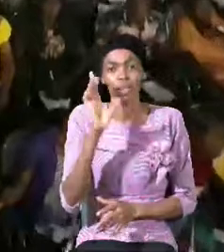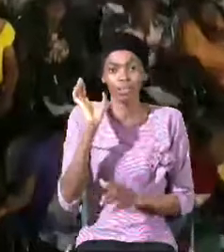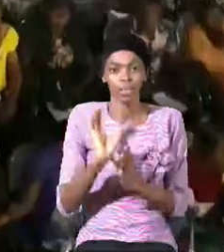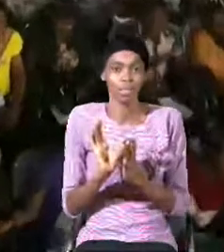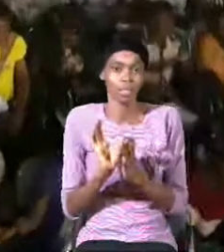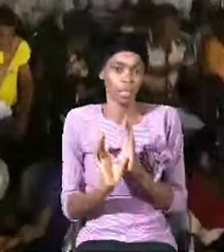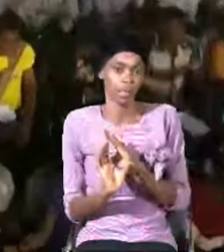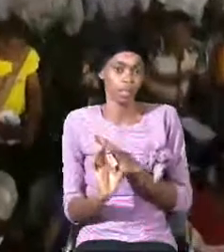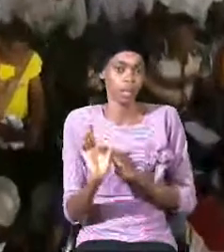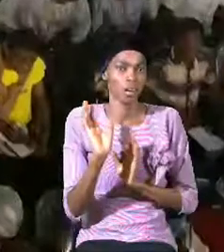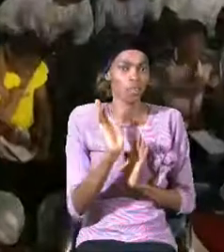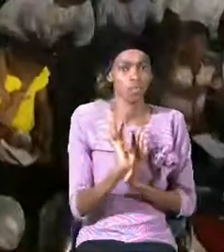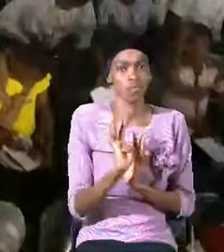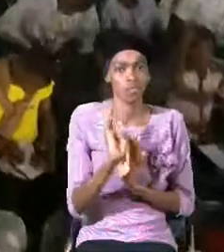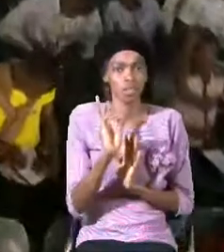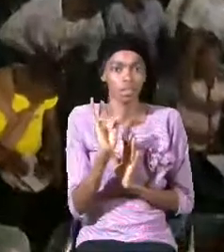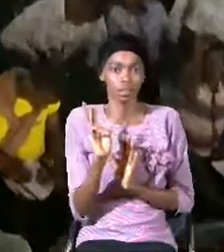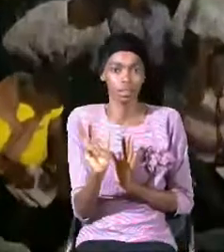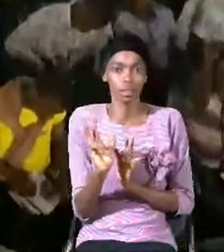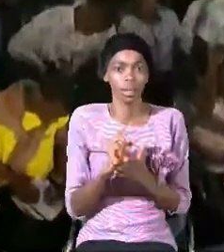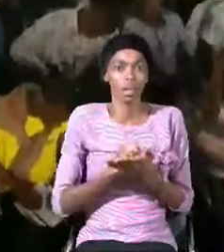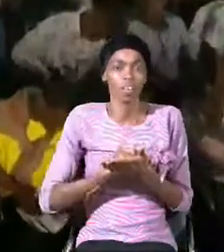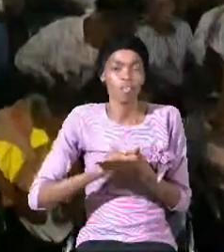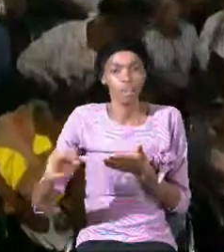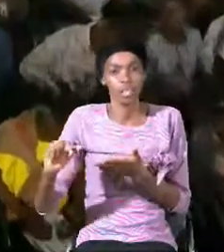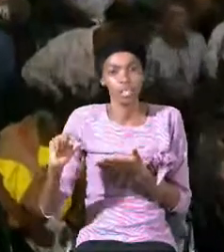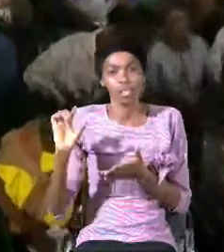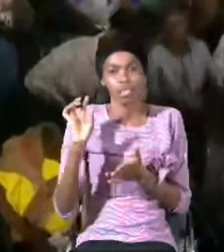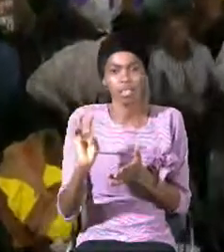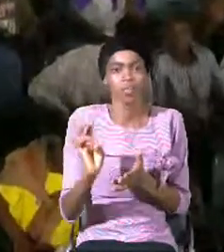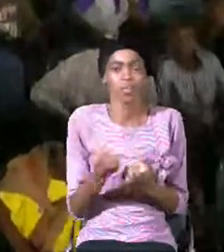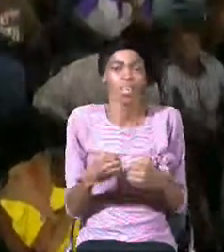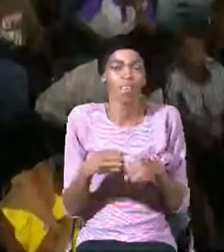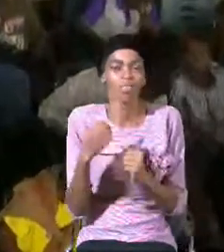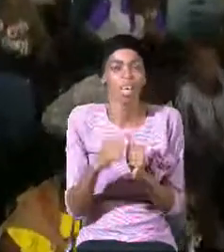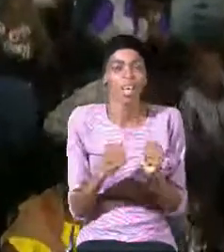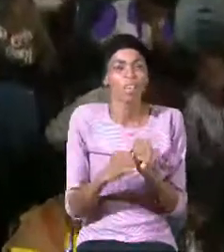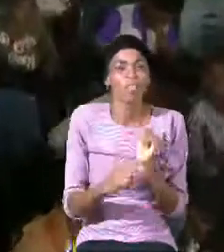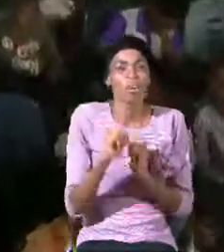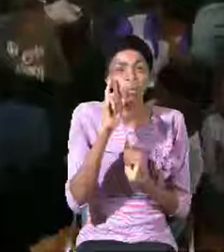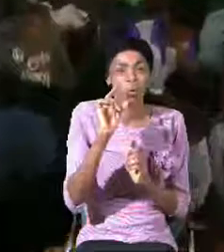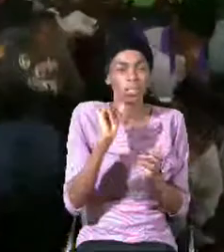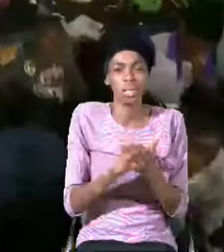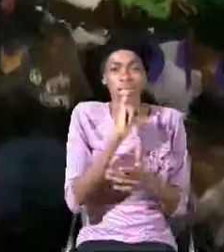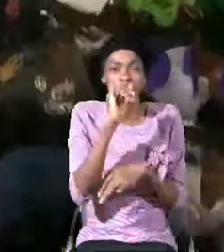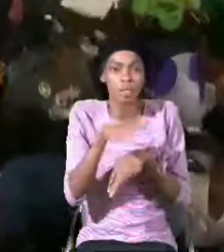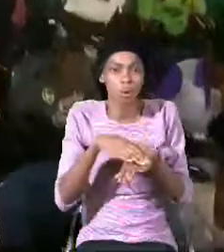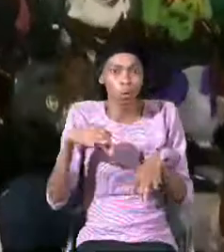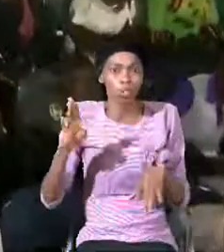au chapitre 43. Verset 7. Tous ceux qui s'appellent de mon